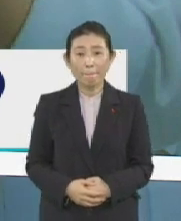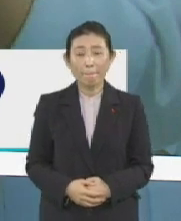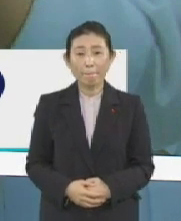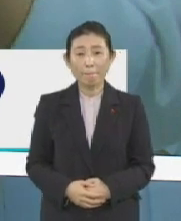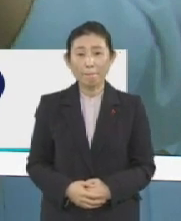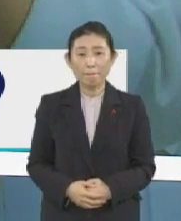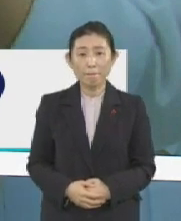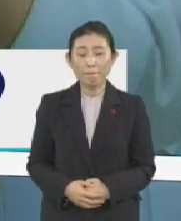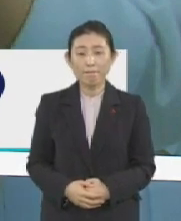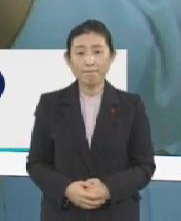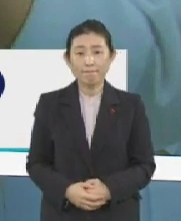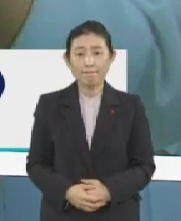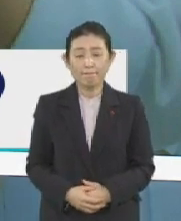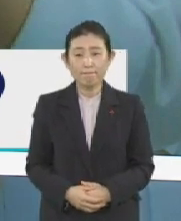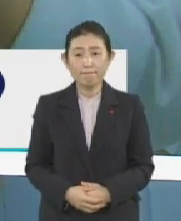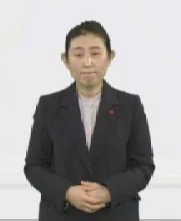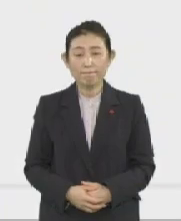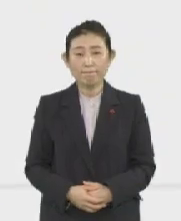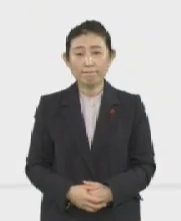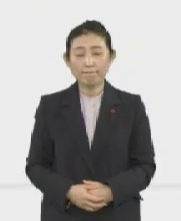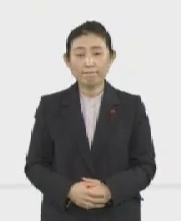개건의학 전문기자의 보도입니다.